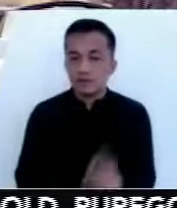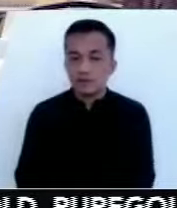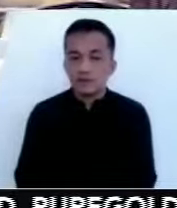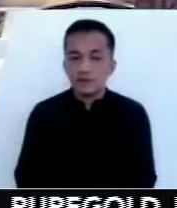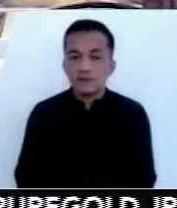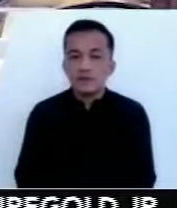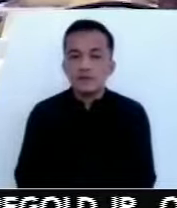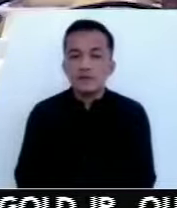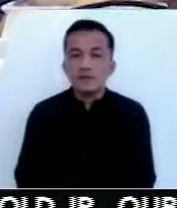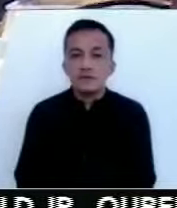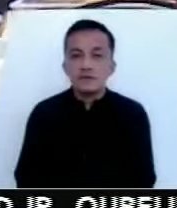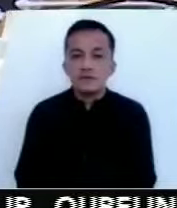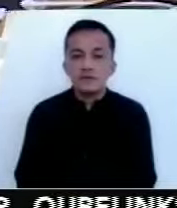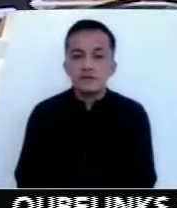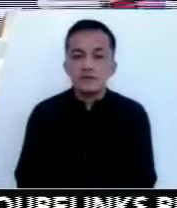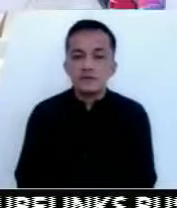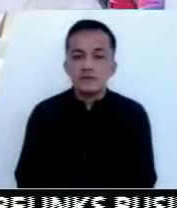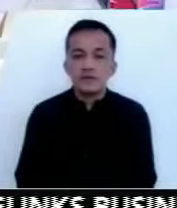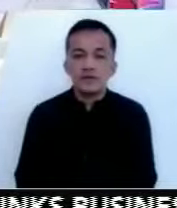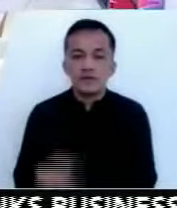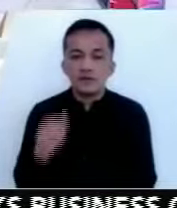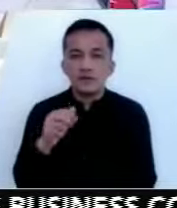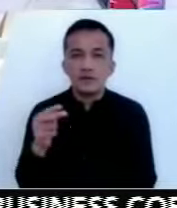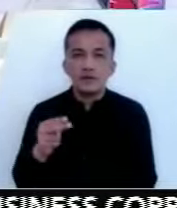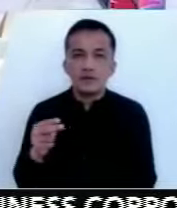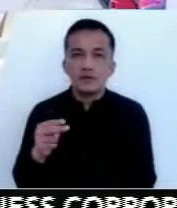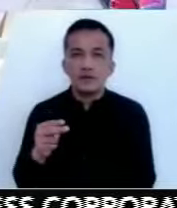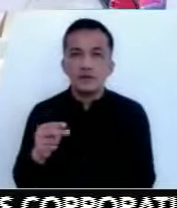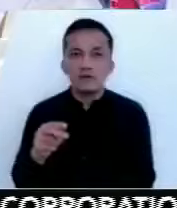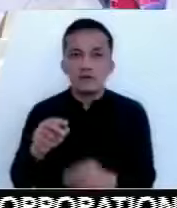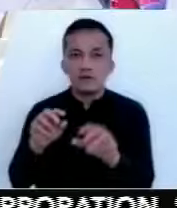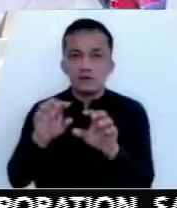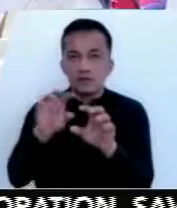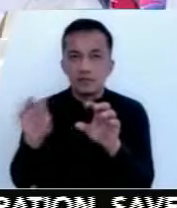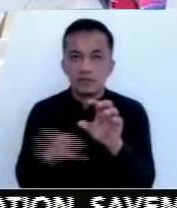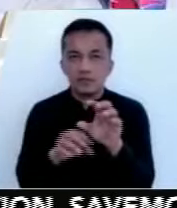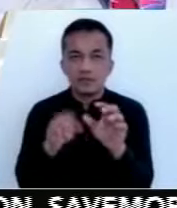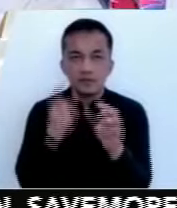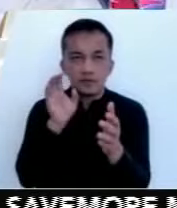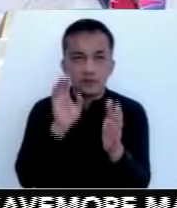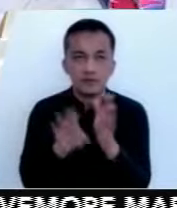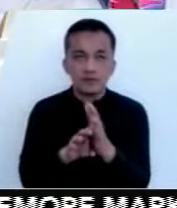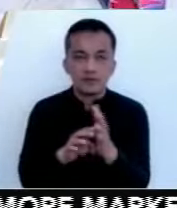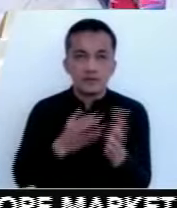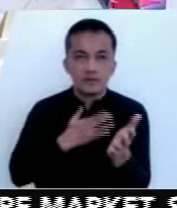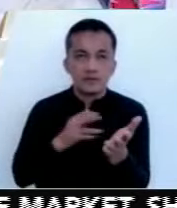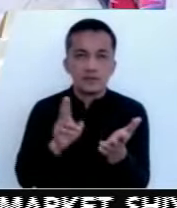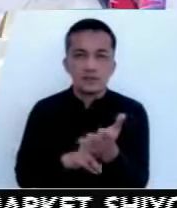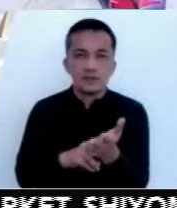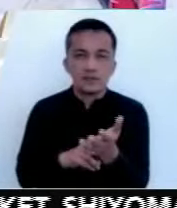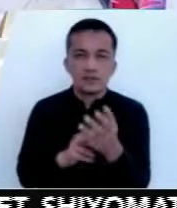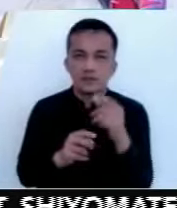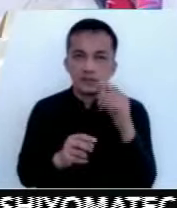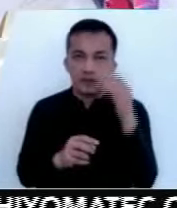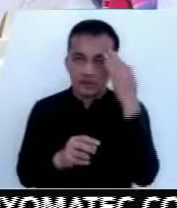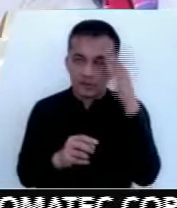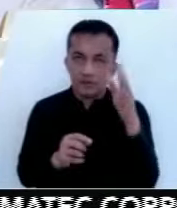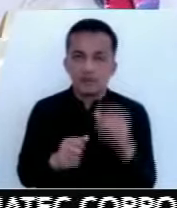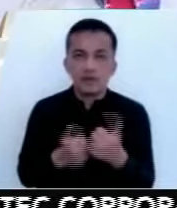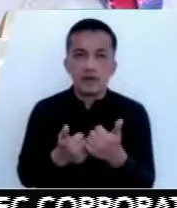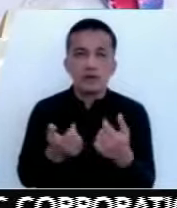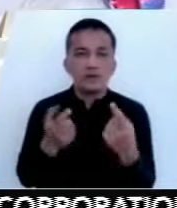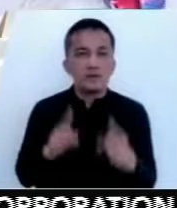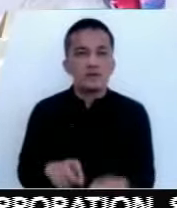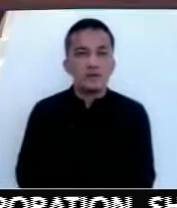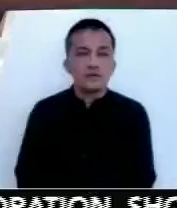ah doun sa under po ng picture po Signature ko po yun pero hindi ko po alam paano nangyari po yun Paanong